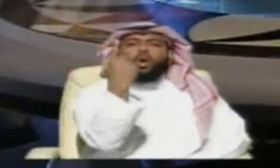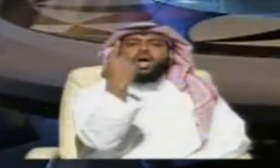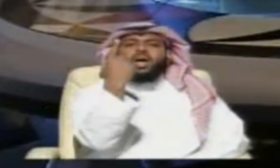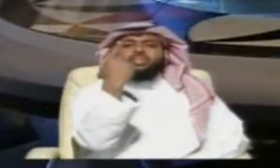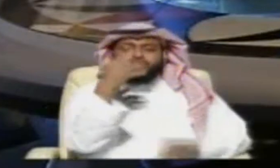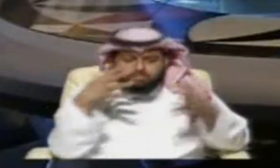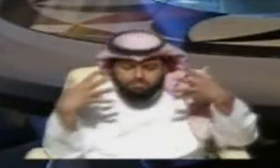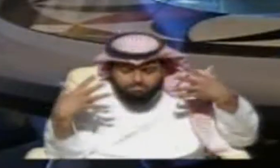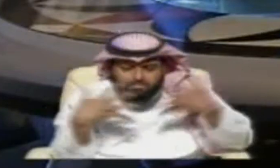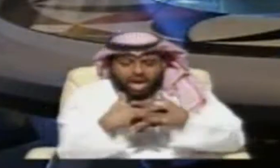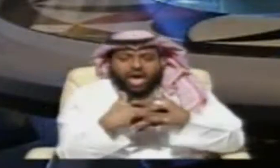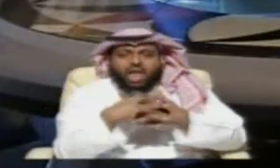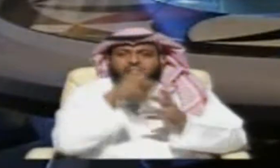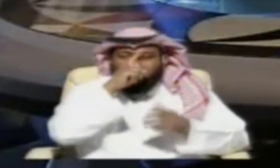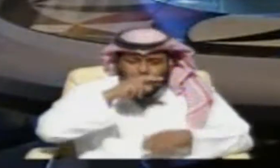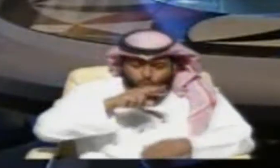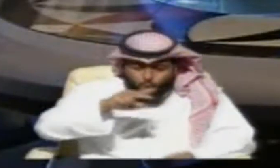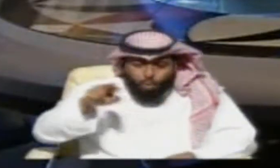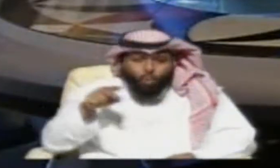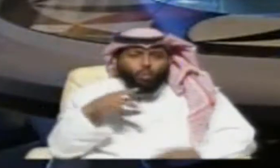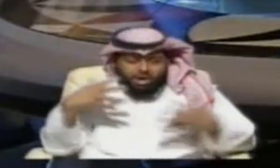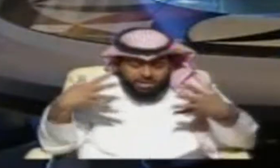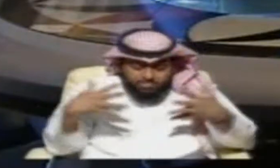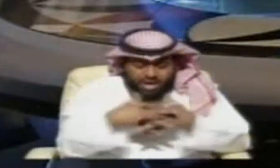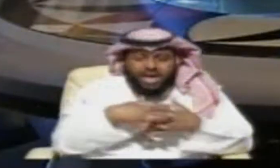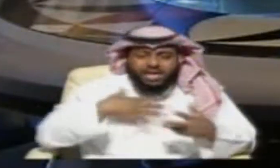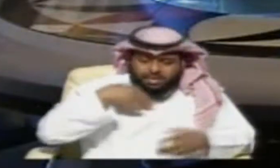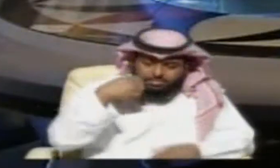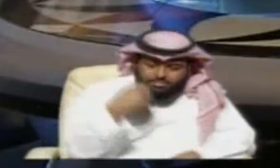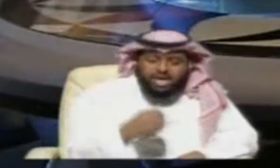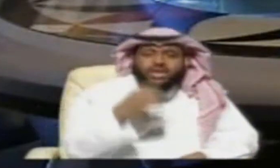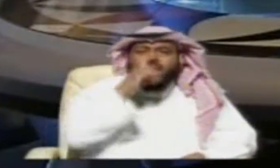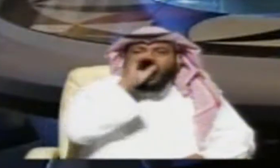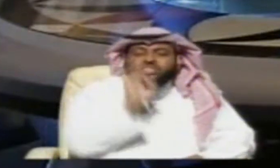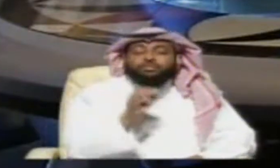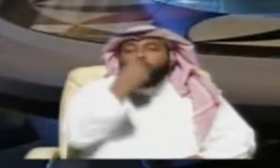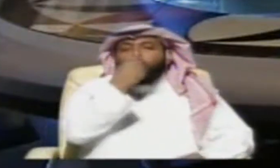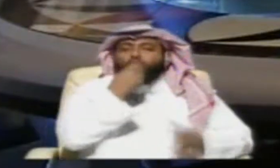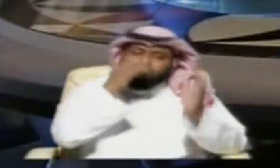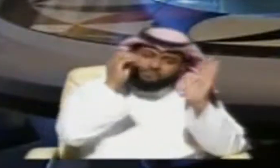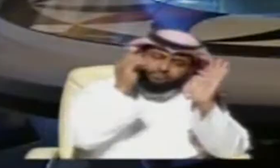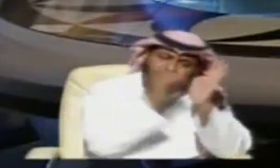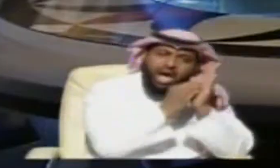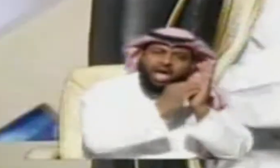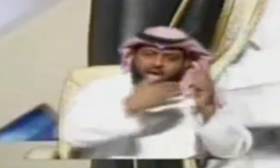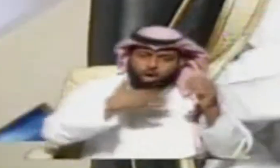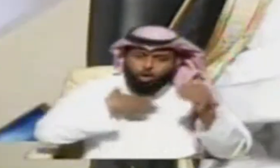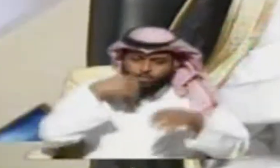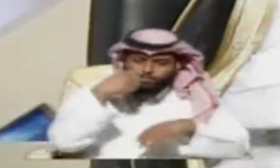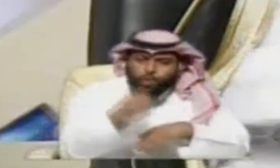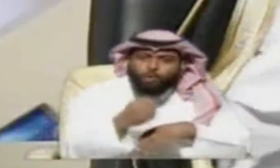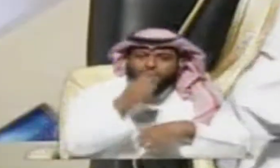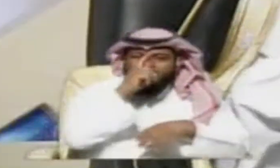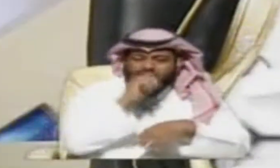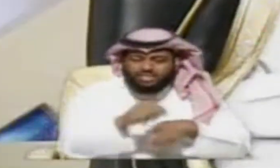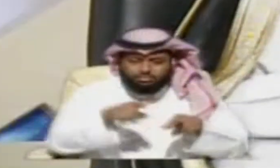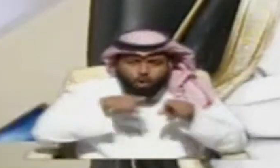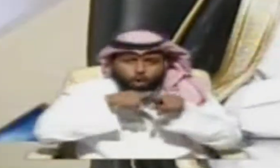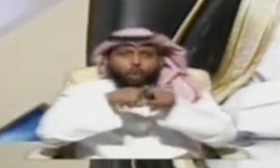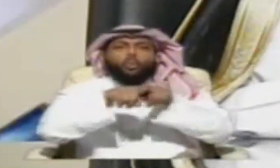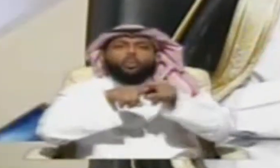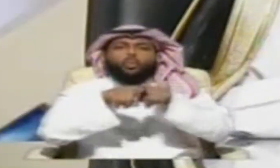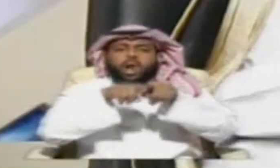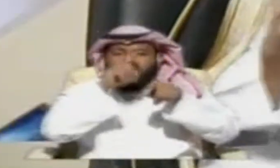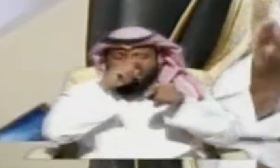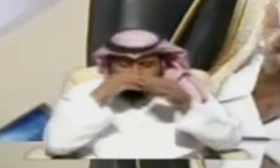تتحقق الأخوة الإيمانية التي أخبرنا الله تعالى عنها بقوله إنما المؤمنون إخوة. فهذا إذا لم نقف مع إخوتنا في مثل